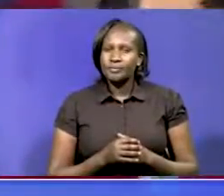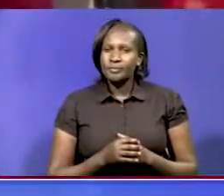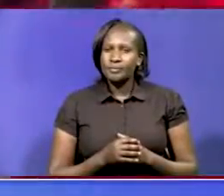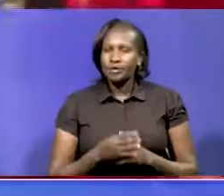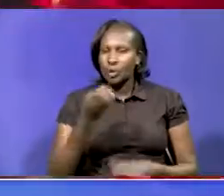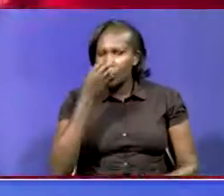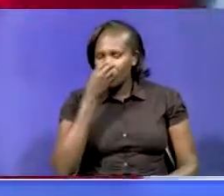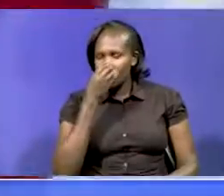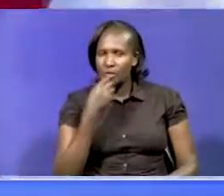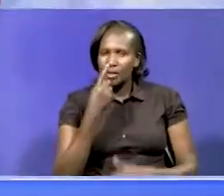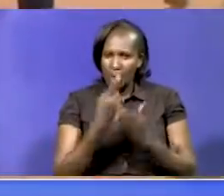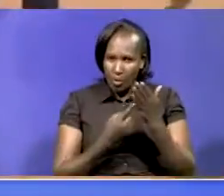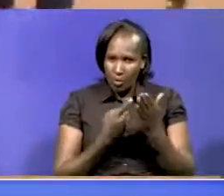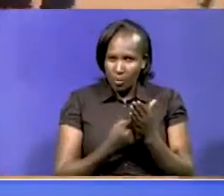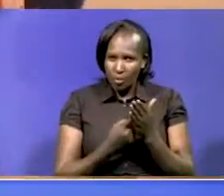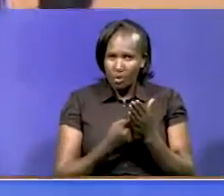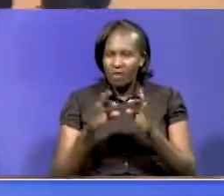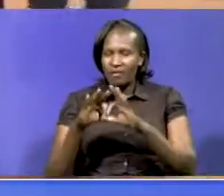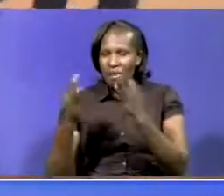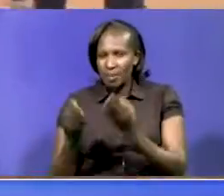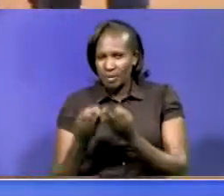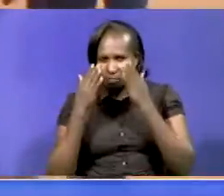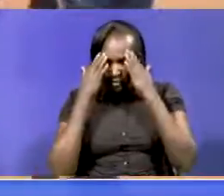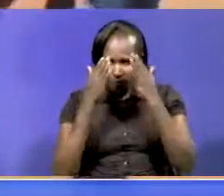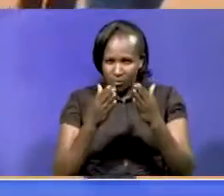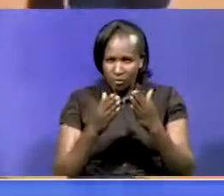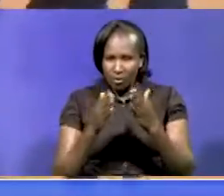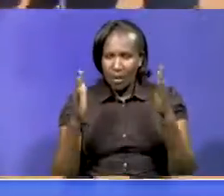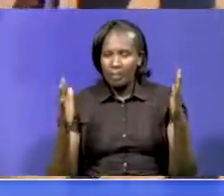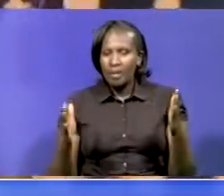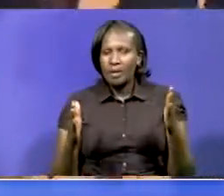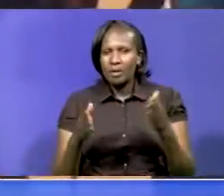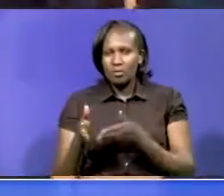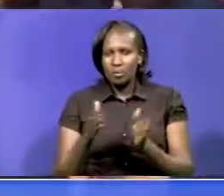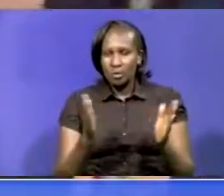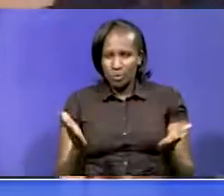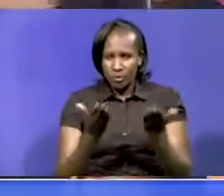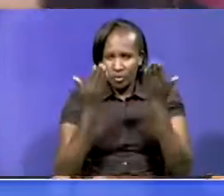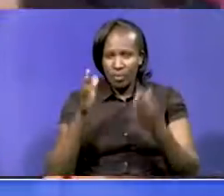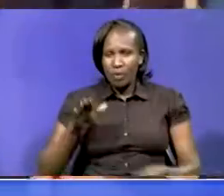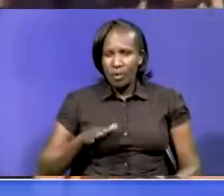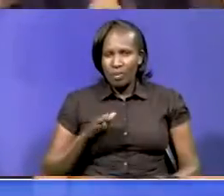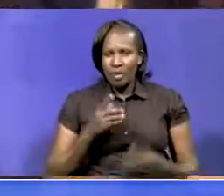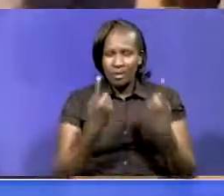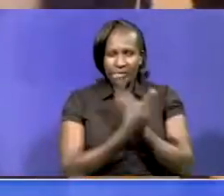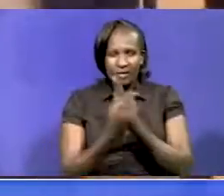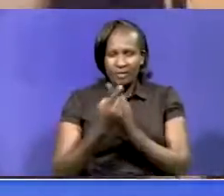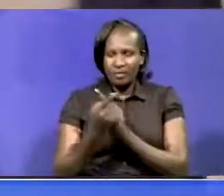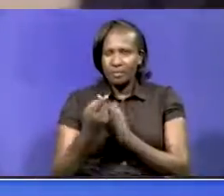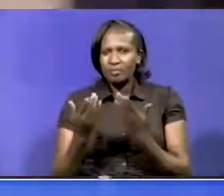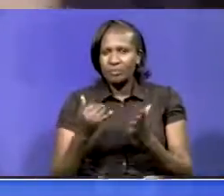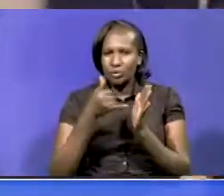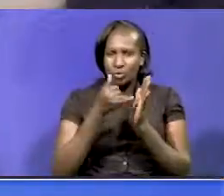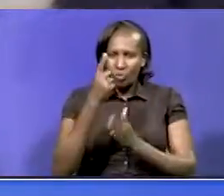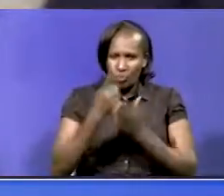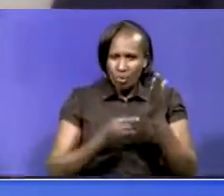Ruto alisema ustawi wa jamii unategemea kwa kiasi kikubwa kuinua wanawake katika nyanja mbalimbali zikiwemo